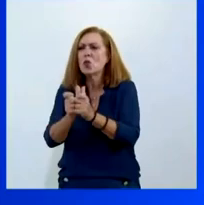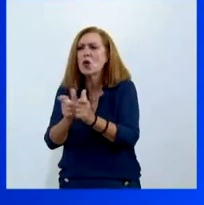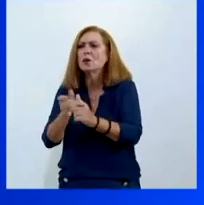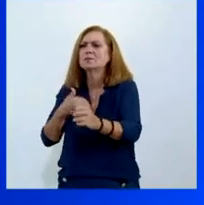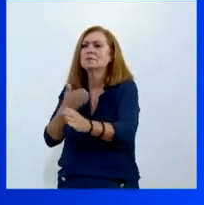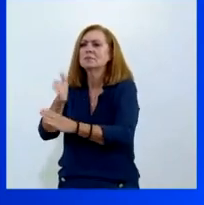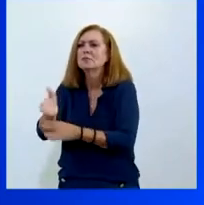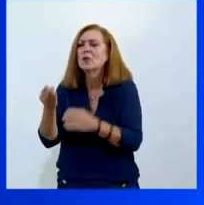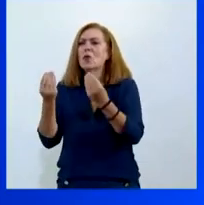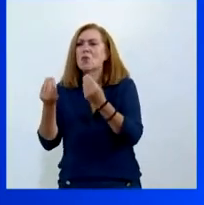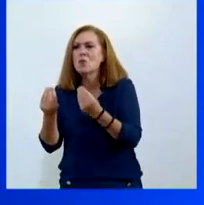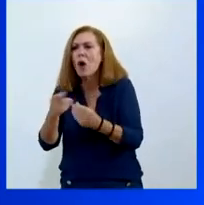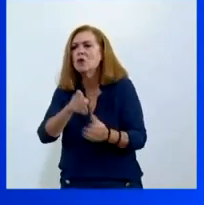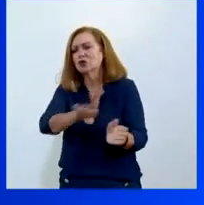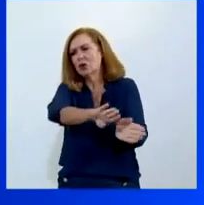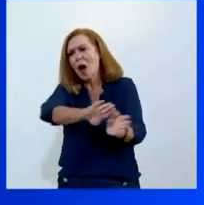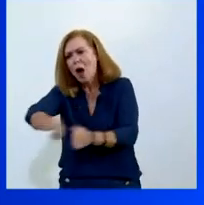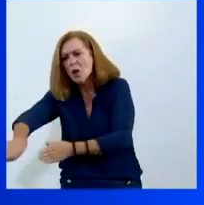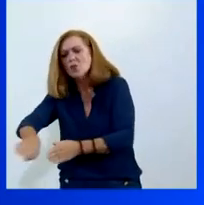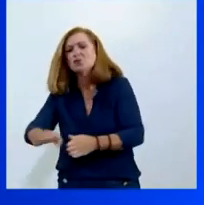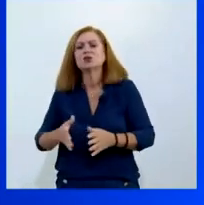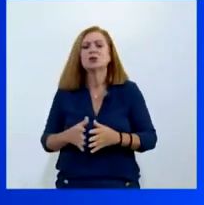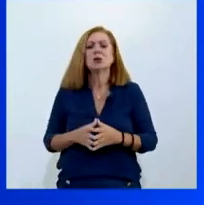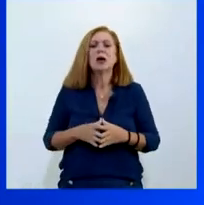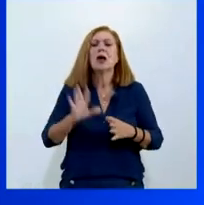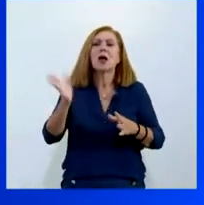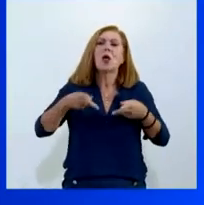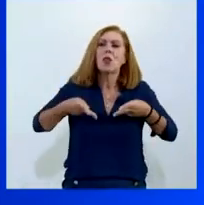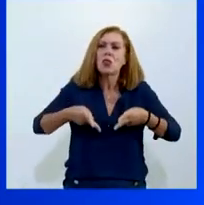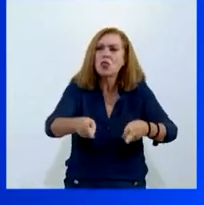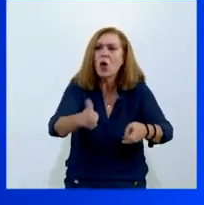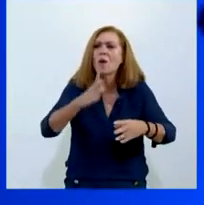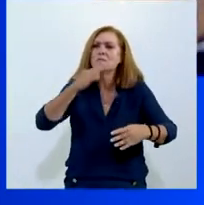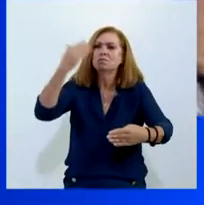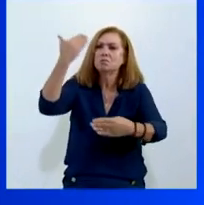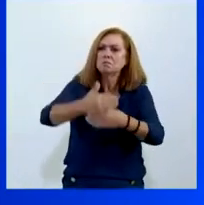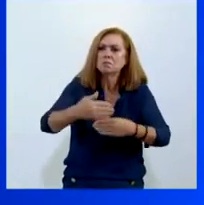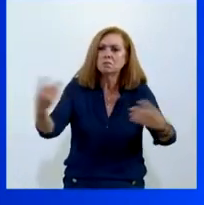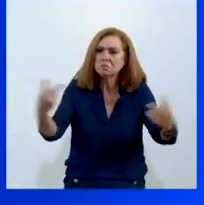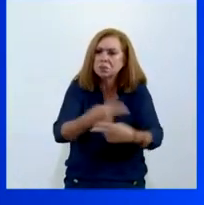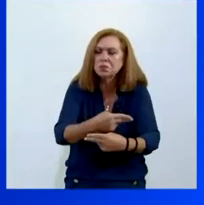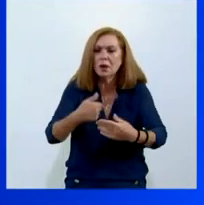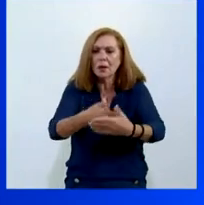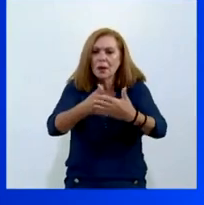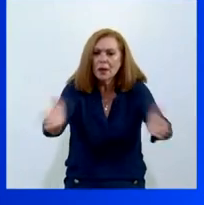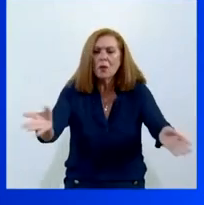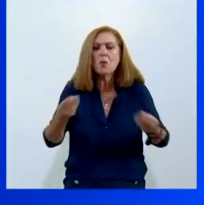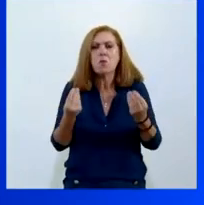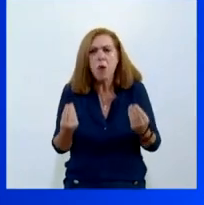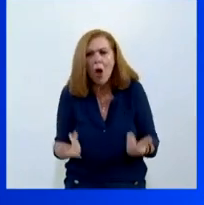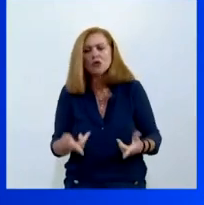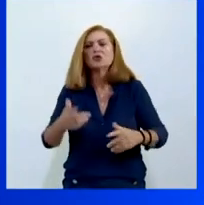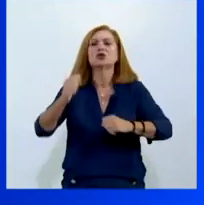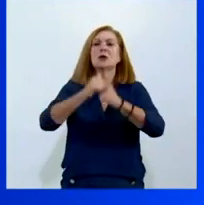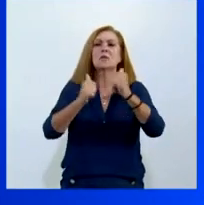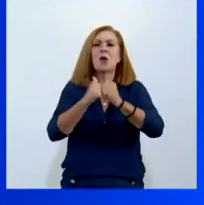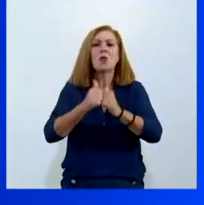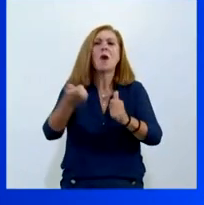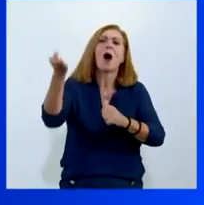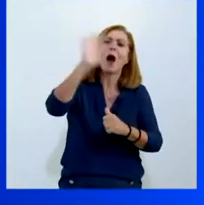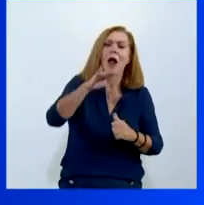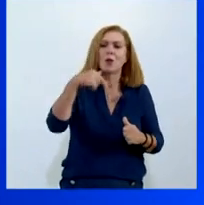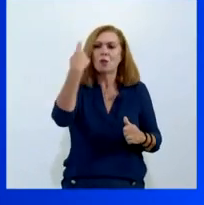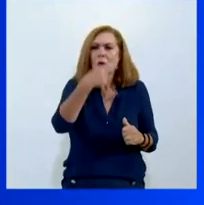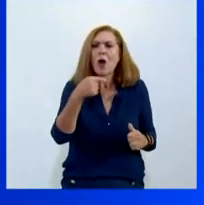θα μπορέσουμε να σιγουρευτούμε ότι θα φτάσουν γρήγορα δρόμοι στα χωριά τα οποία είχαν αποκοπεί, άλλος ασχολήθηκε με τις υποδομές. Αυτό σημαίνει